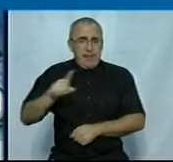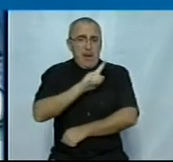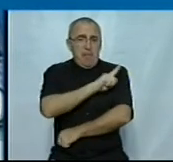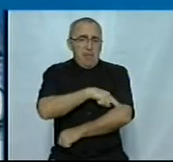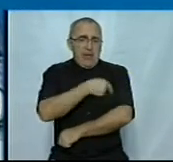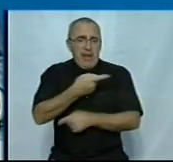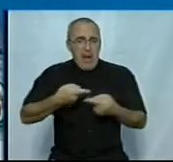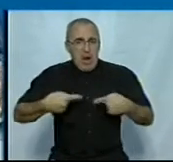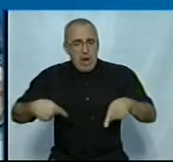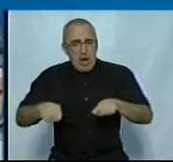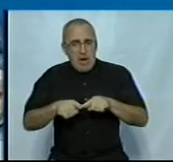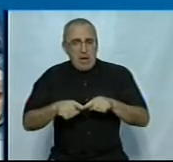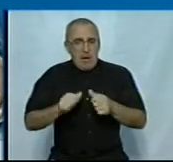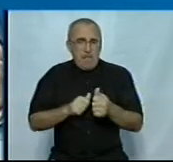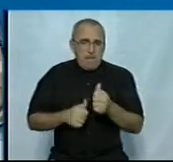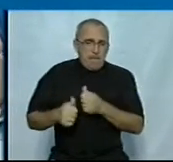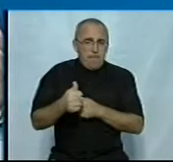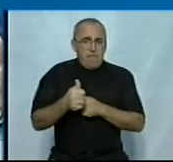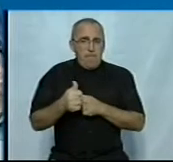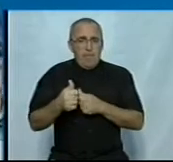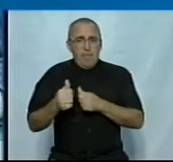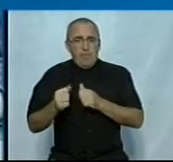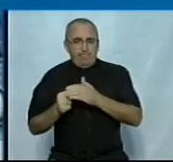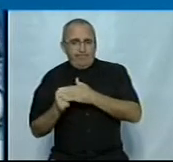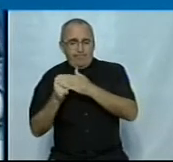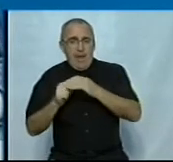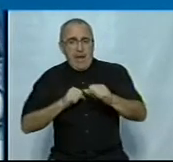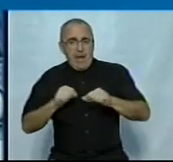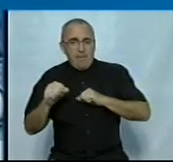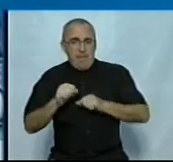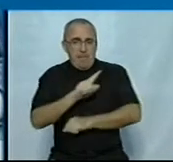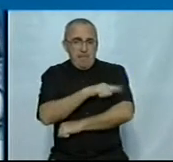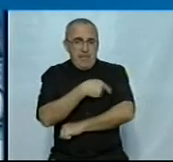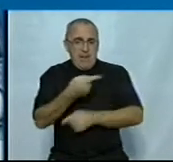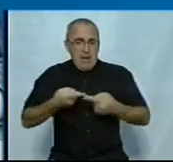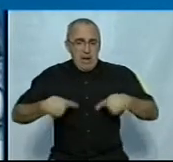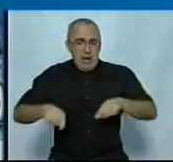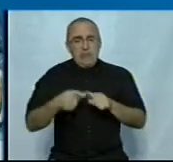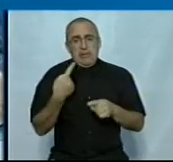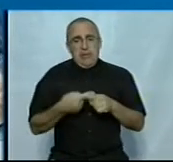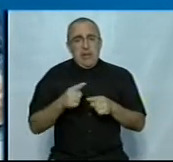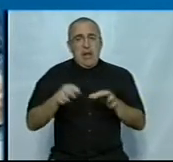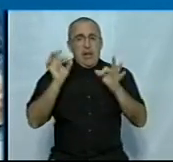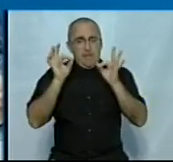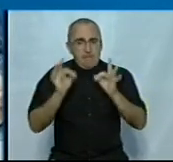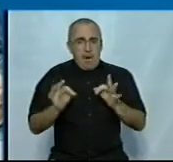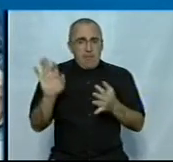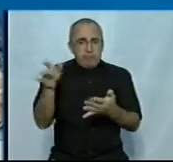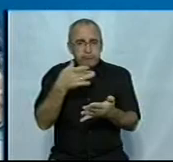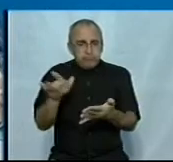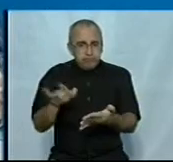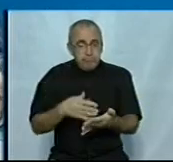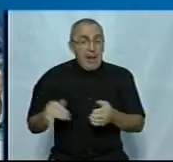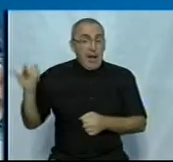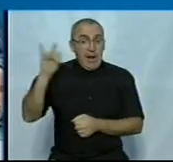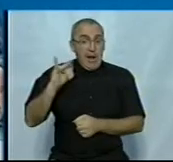медичної галузі, провідних та опорних адміністраторів медичної галузі, це правильні розрахунки. А